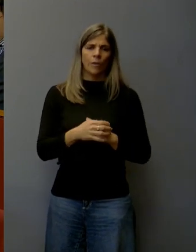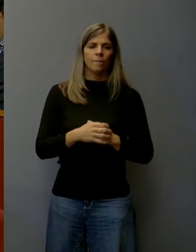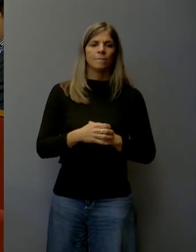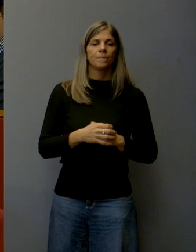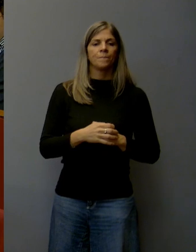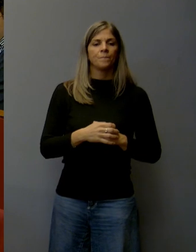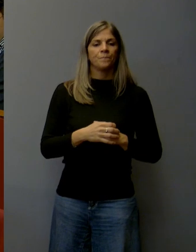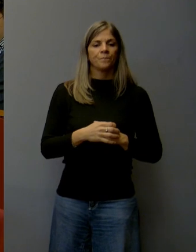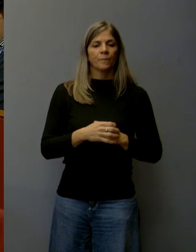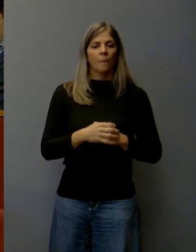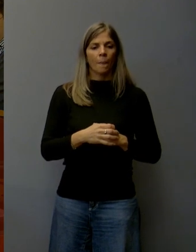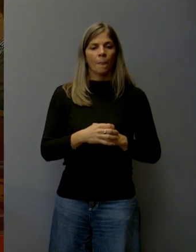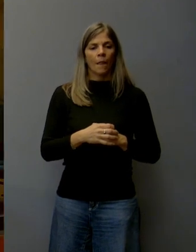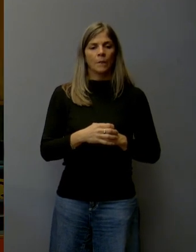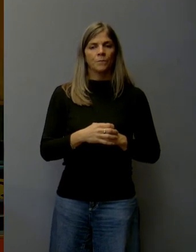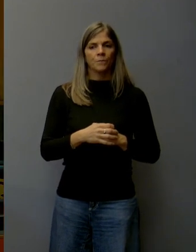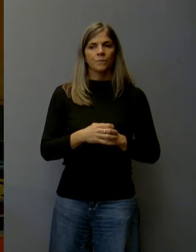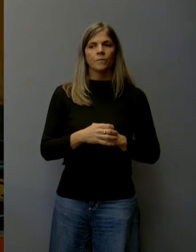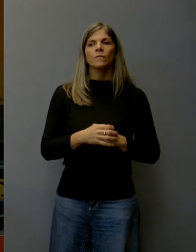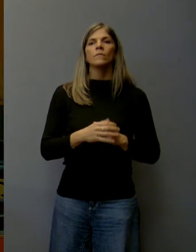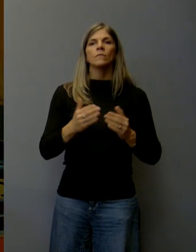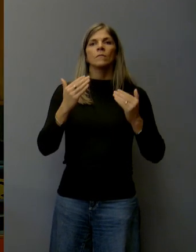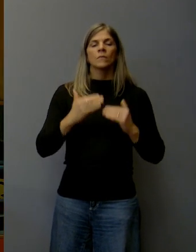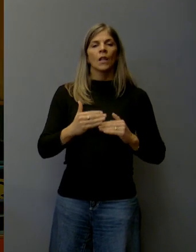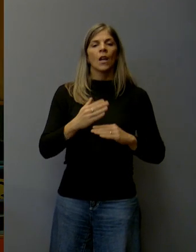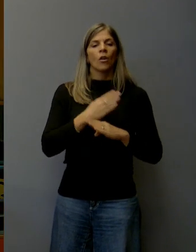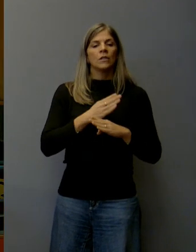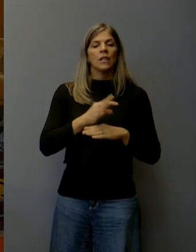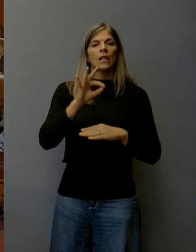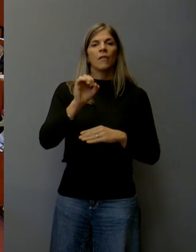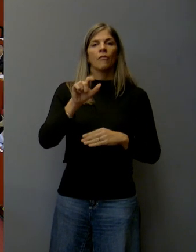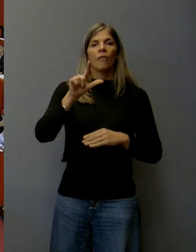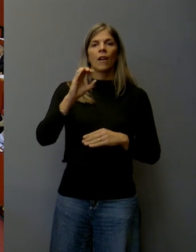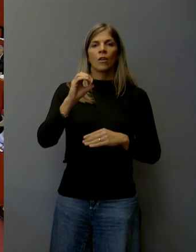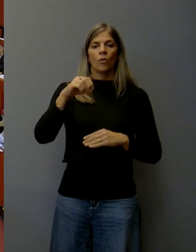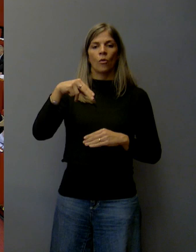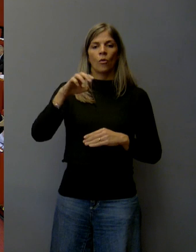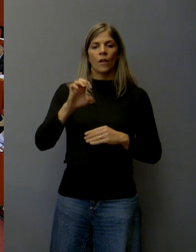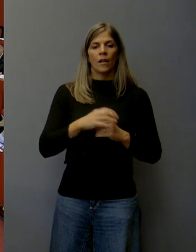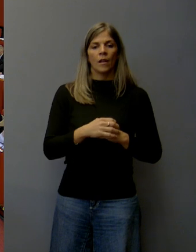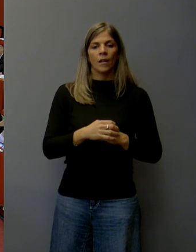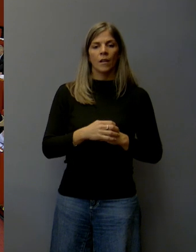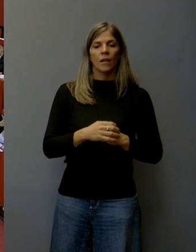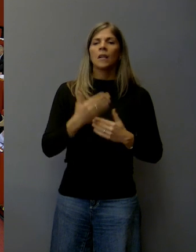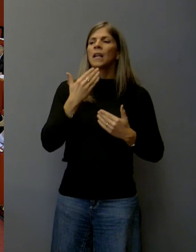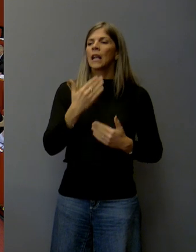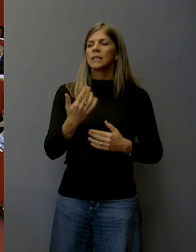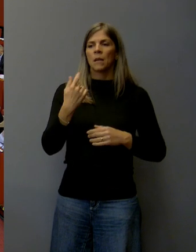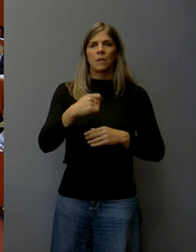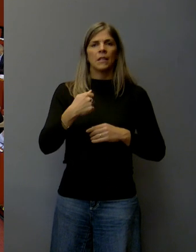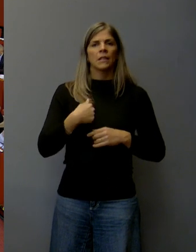Grazie consigliere Falcone Grazie Presidente Spero che il clima